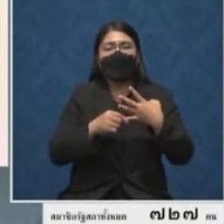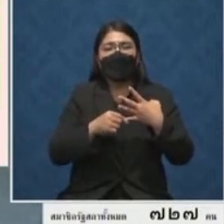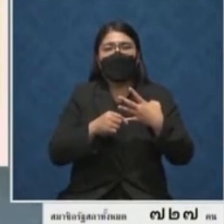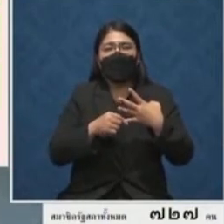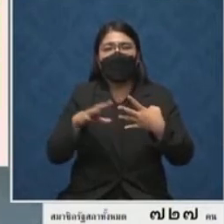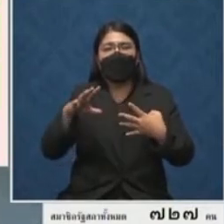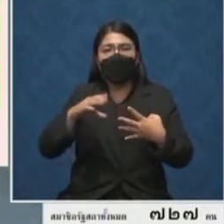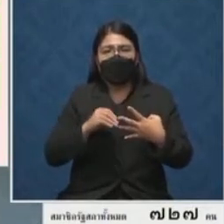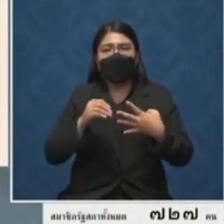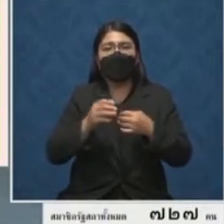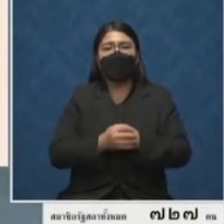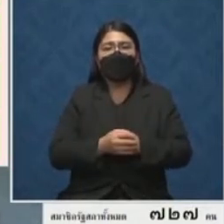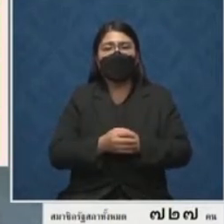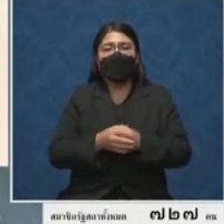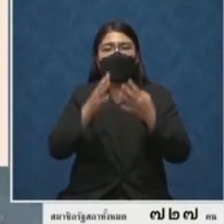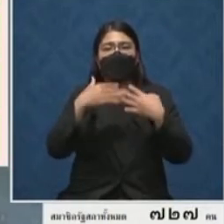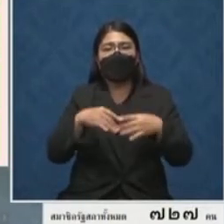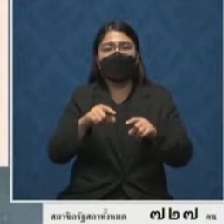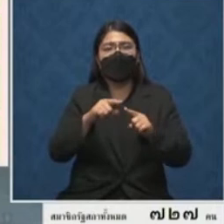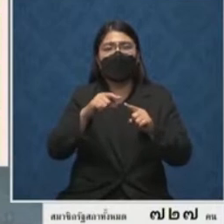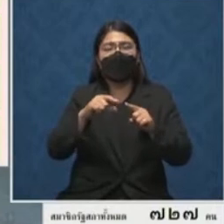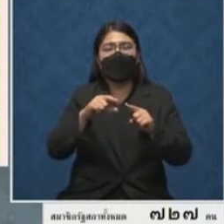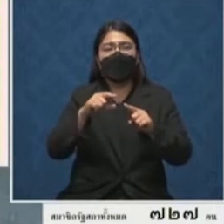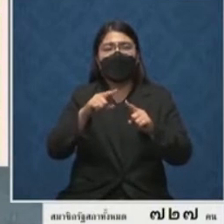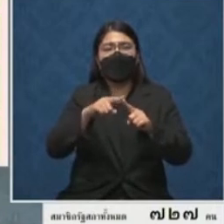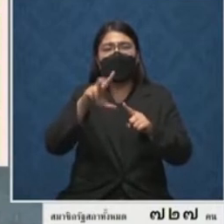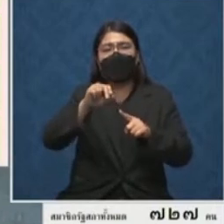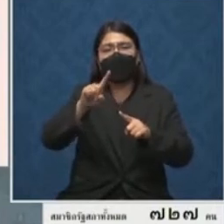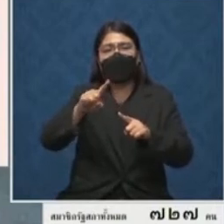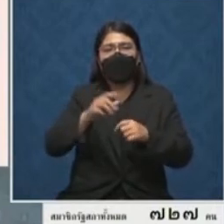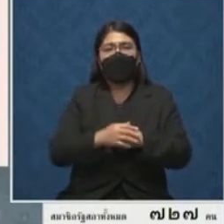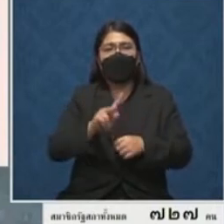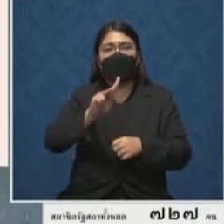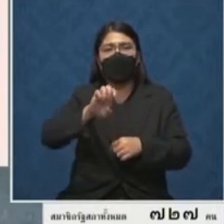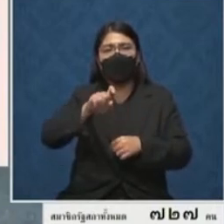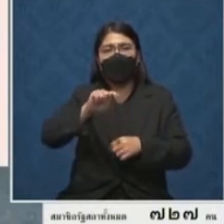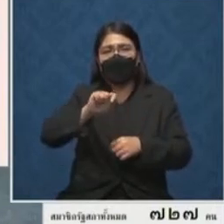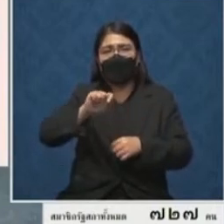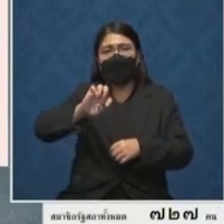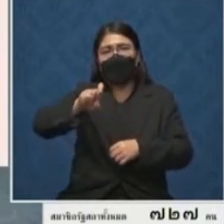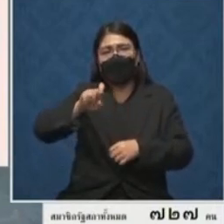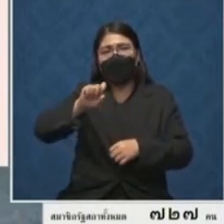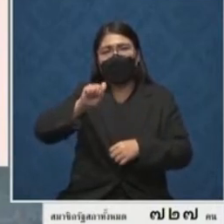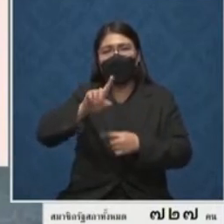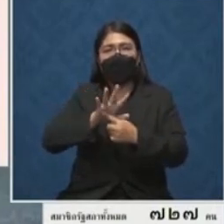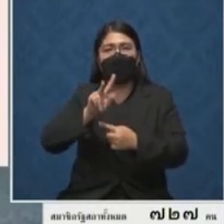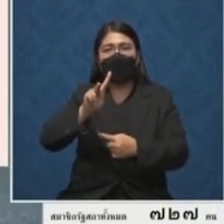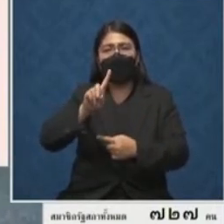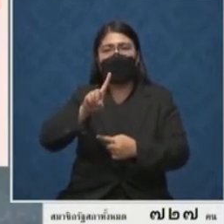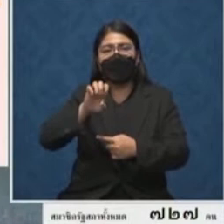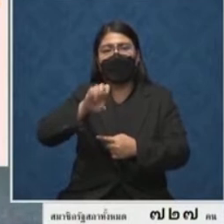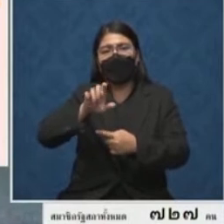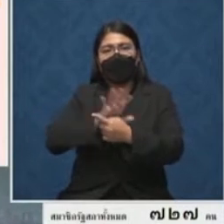รับหลักการครับ 31นายกิตติศักดิ์รัตนวราหะ 1ไม่รับหลัก